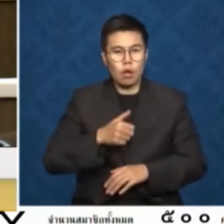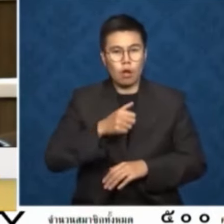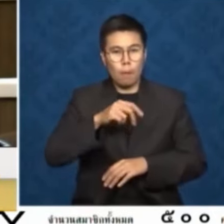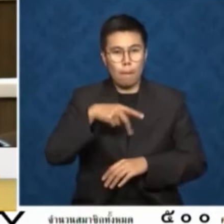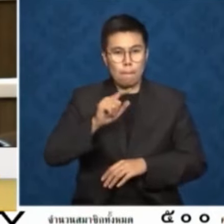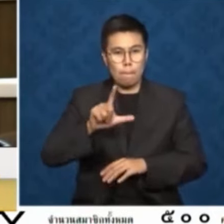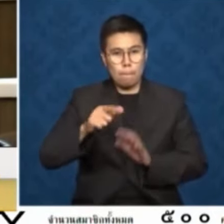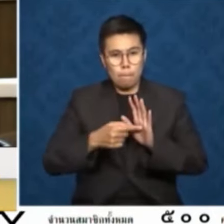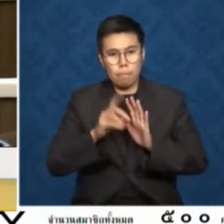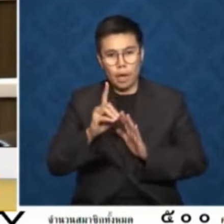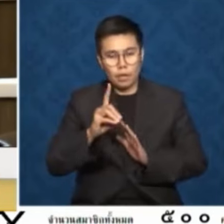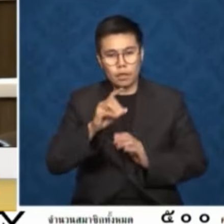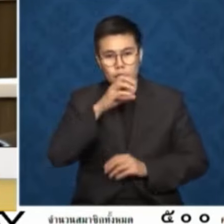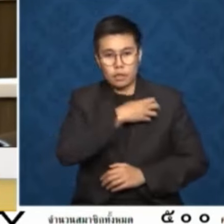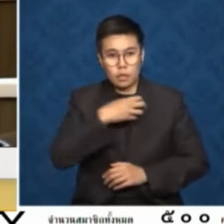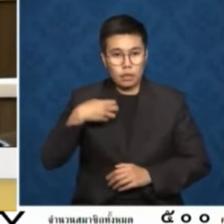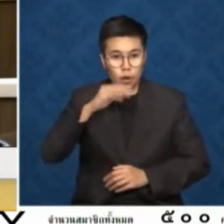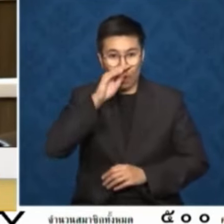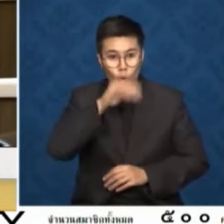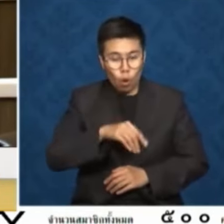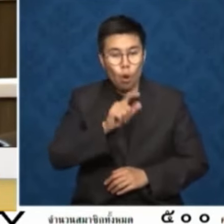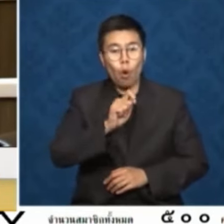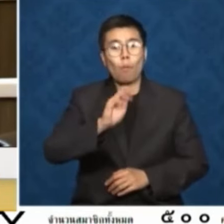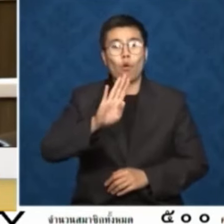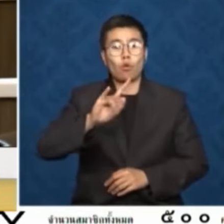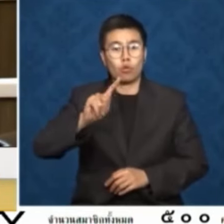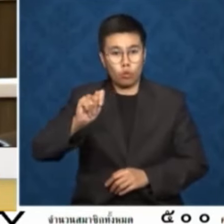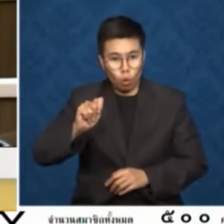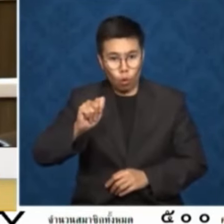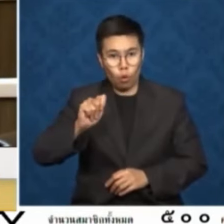ลปลัดอบจ.ปลัดอบต.รักษาการ